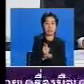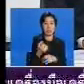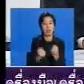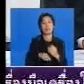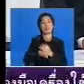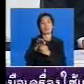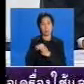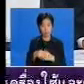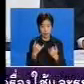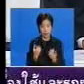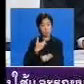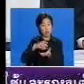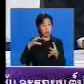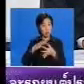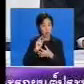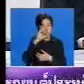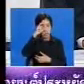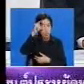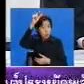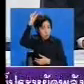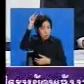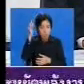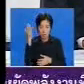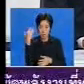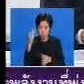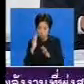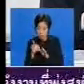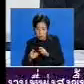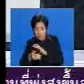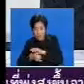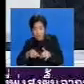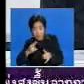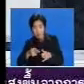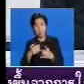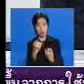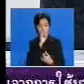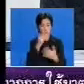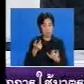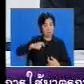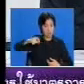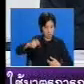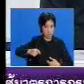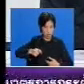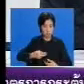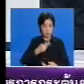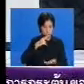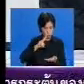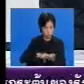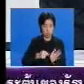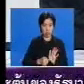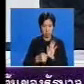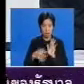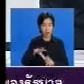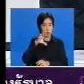ครับมีรายงานล่าสุดเกี่ยวกับคดีรอบสังหารนายสนธิลิ้มทองกุลเข้ามานะครับว่าศาลได้อนุมัติออกหมายจับผู้ต้องหาเพิ่มอีก1คน